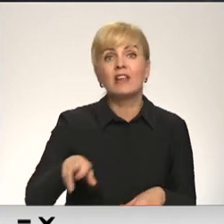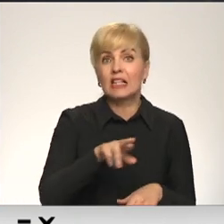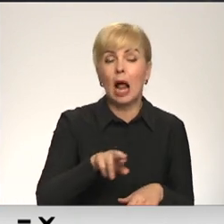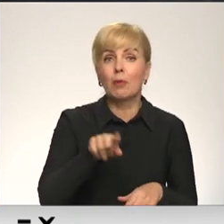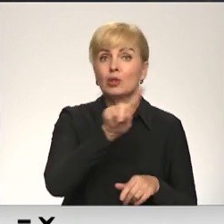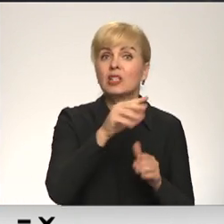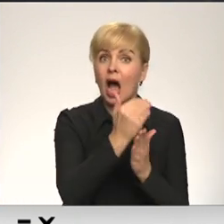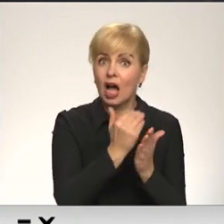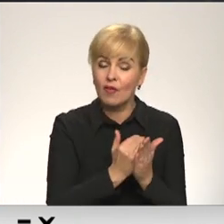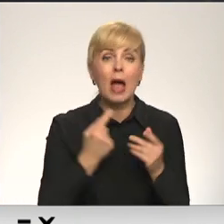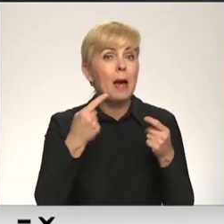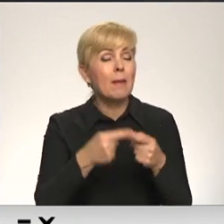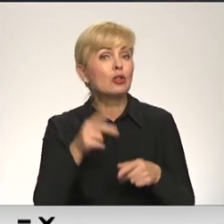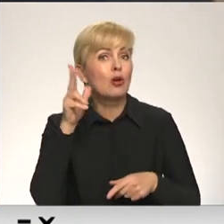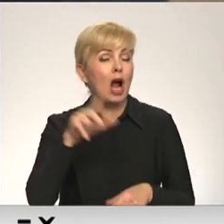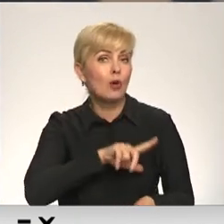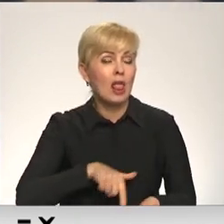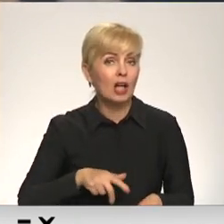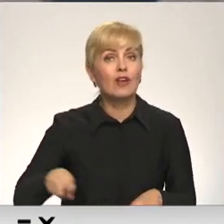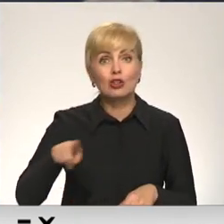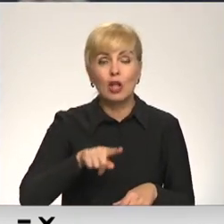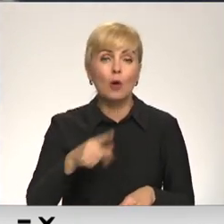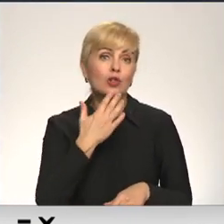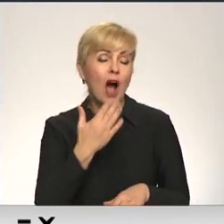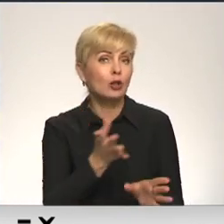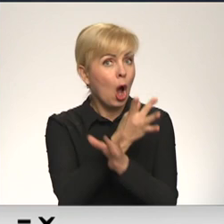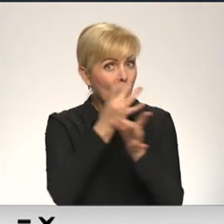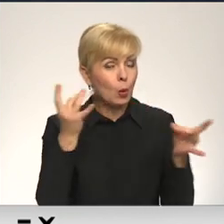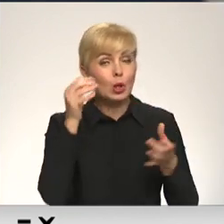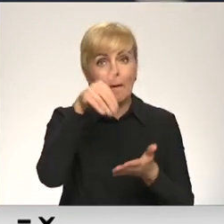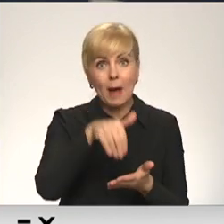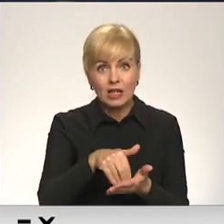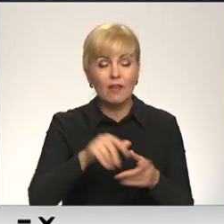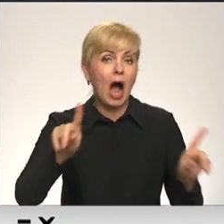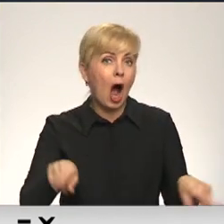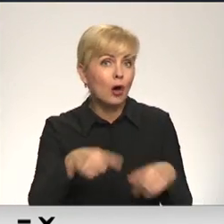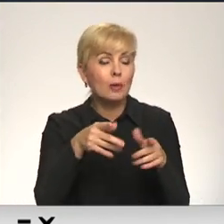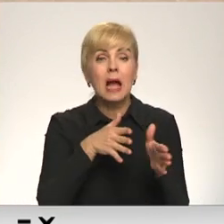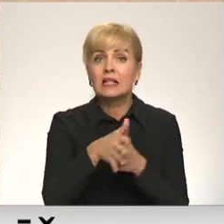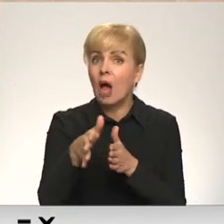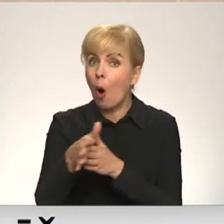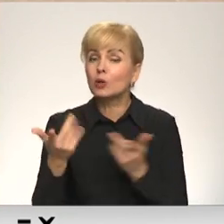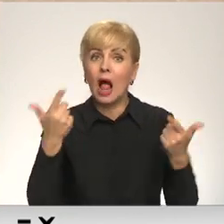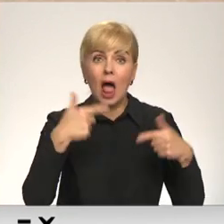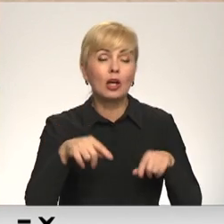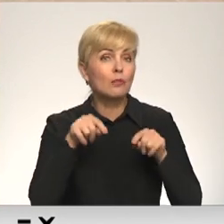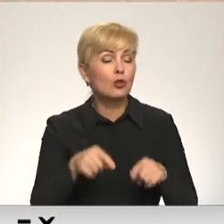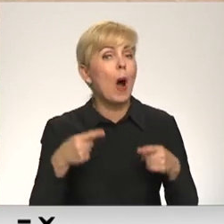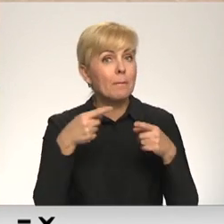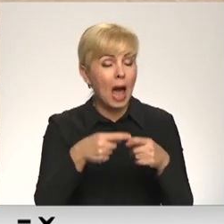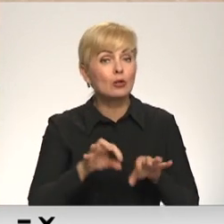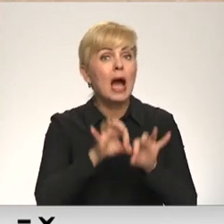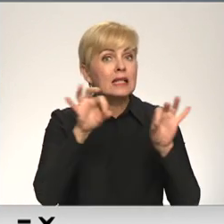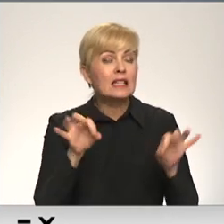Satversme. Tās mērķis ir garantēt latviešu nācijas, valodas un kultūras pastāvēšanu un attīstību cauri laikiem. Ar šo mērķi tika